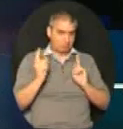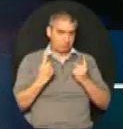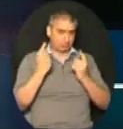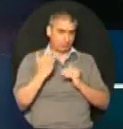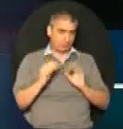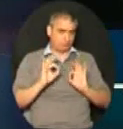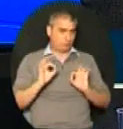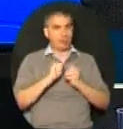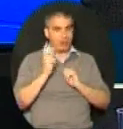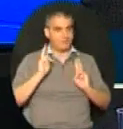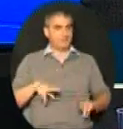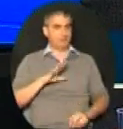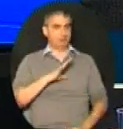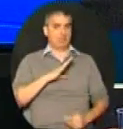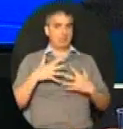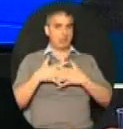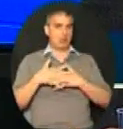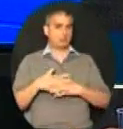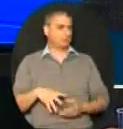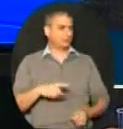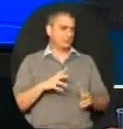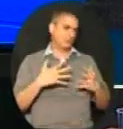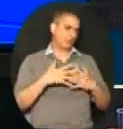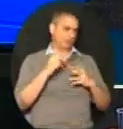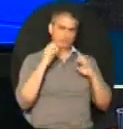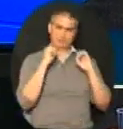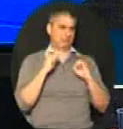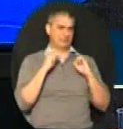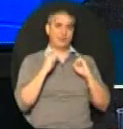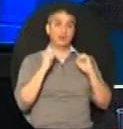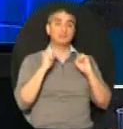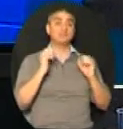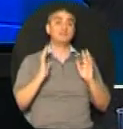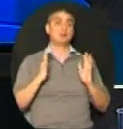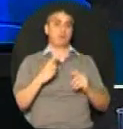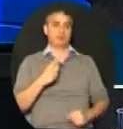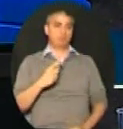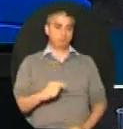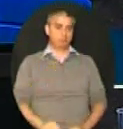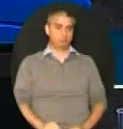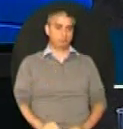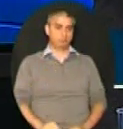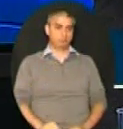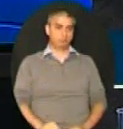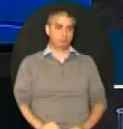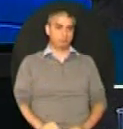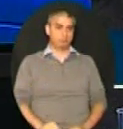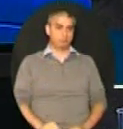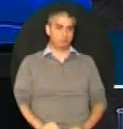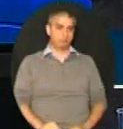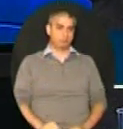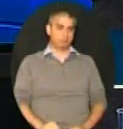או שיש באמת סכנה לקואליציה הזאת? הקואליציה יציבה. יציבה מאוד. קוטן שלה